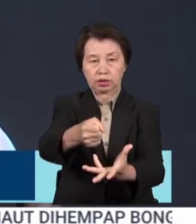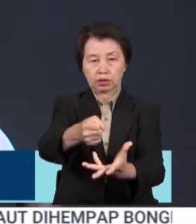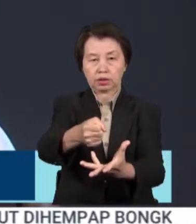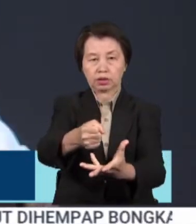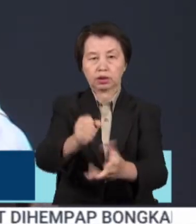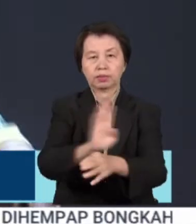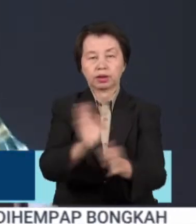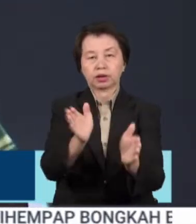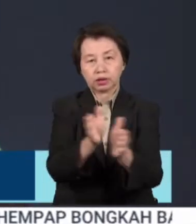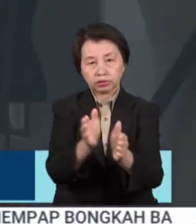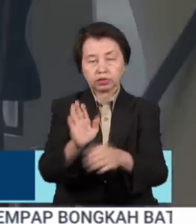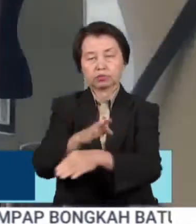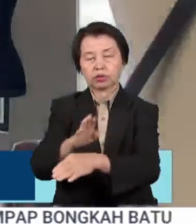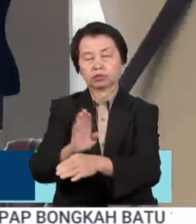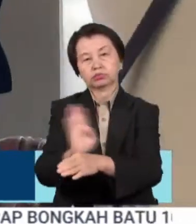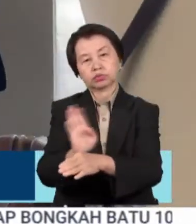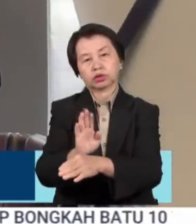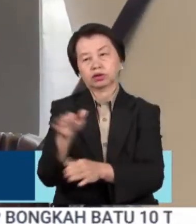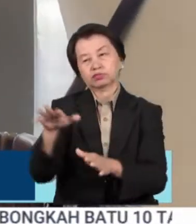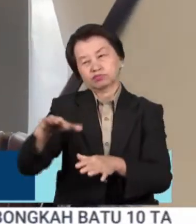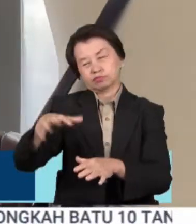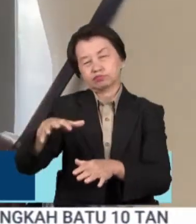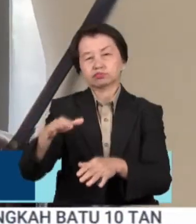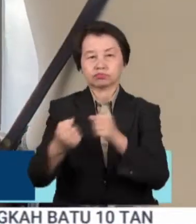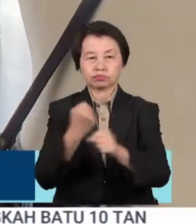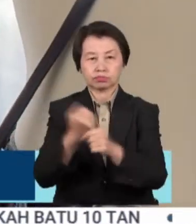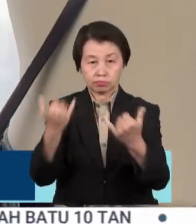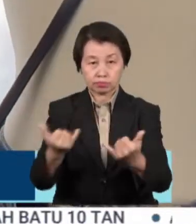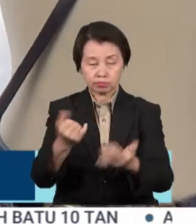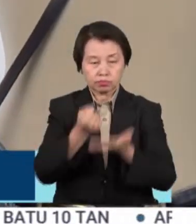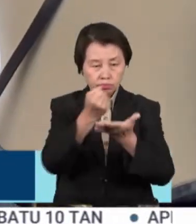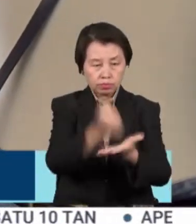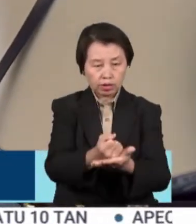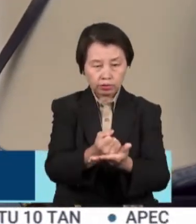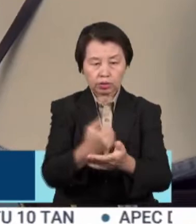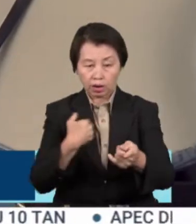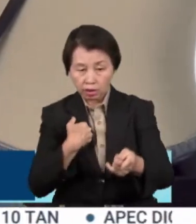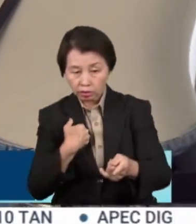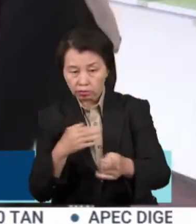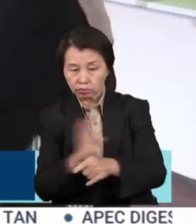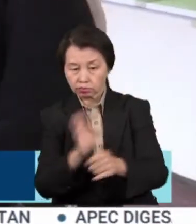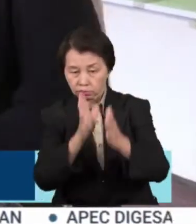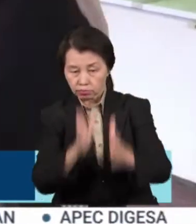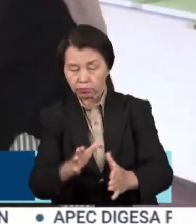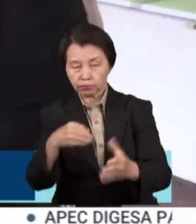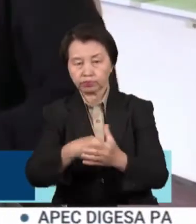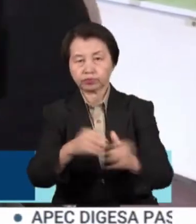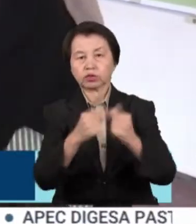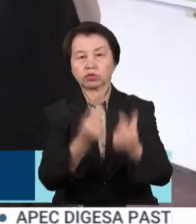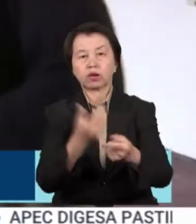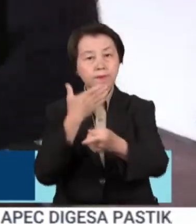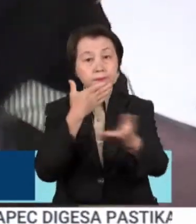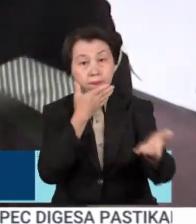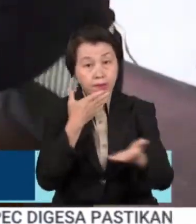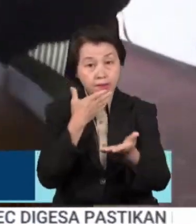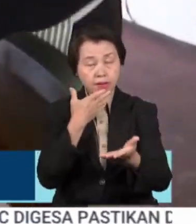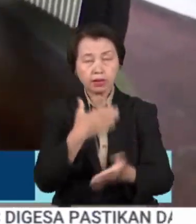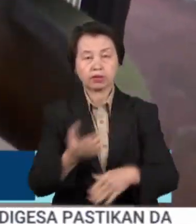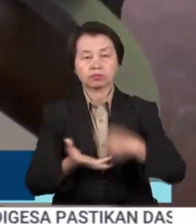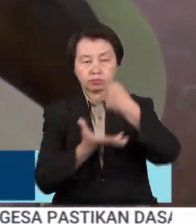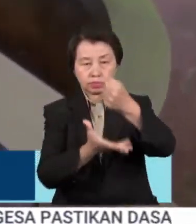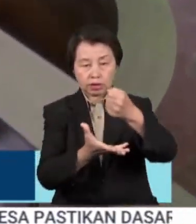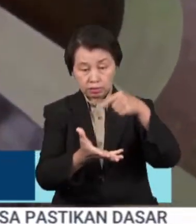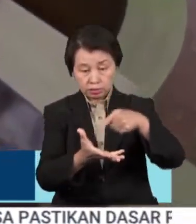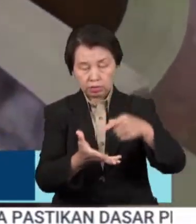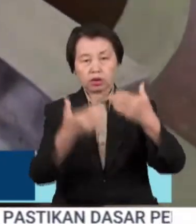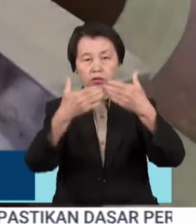mikro, kecil dan sederhana PMKS tahun ini. Ia bagi membantu melahirkan usahawan khususnya dalam golongan belia. Dana PMKS ini